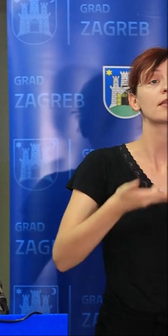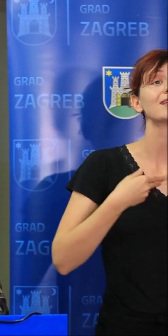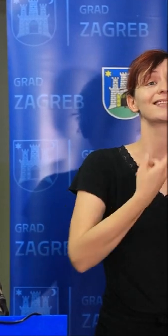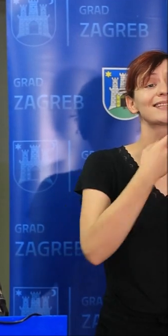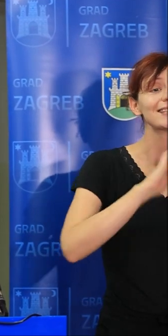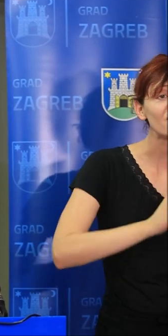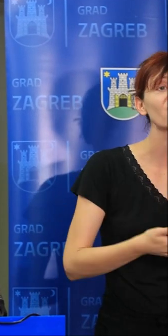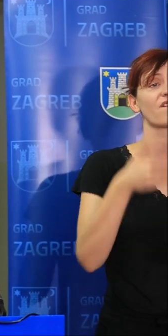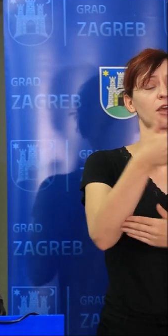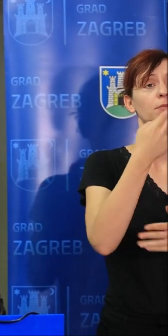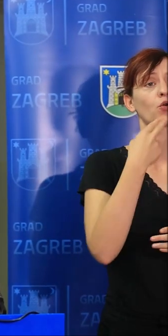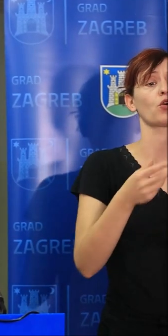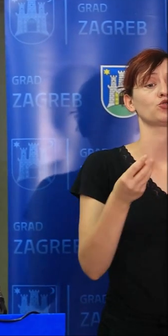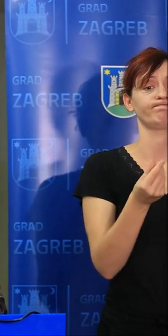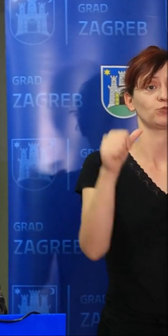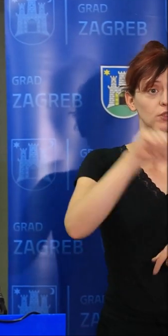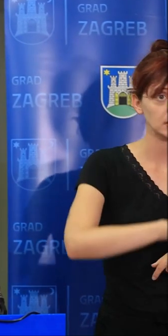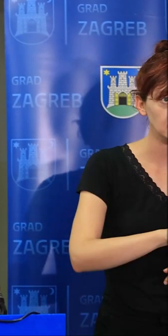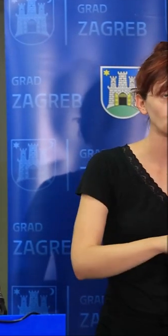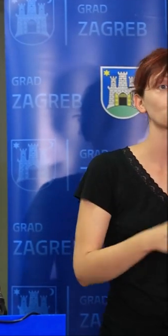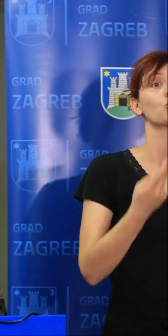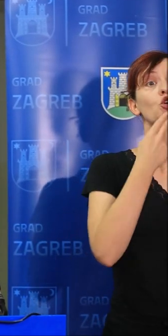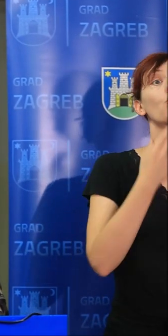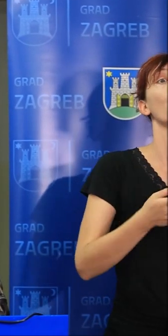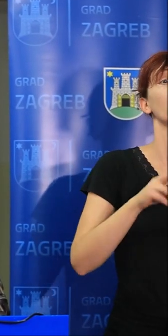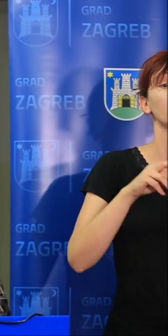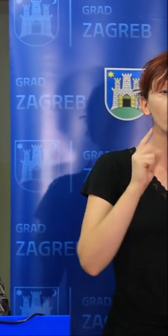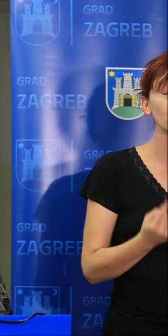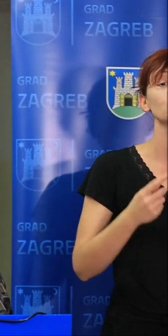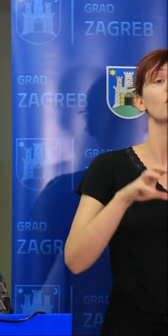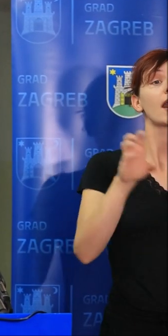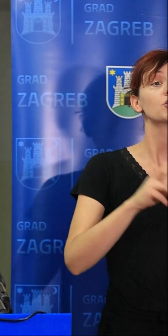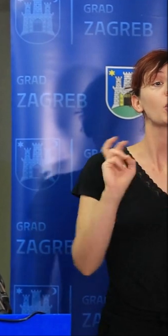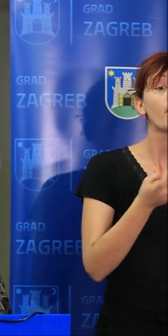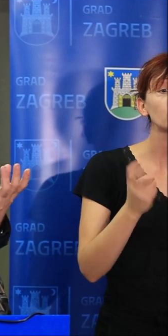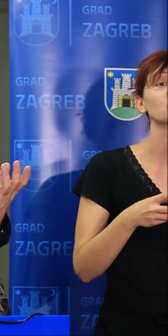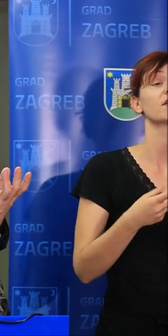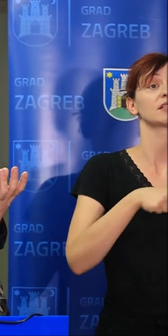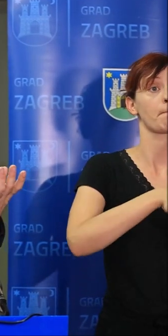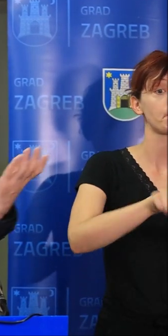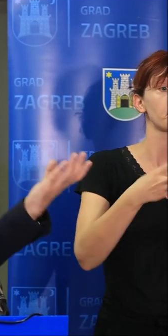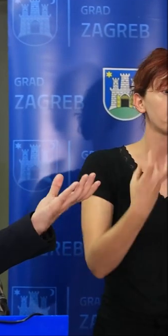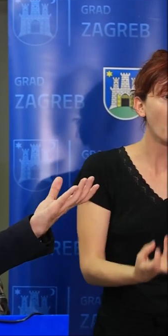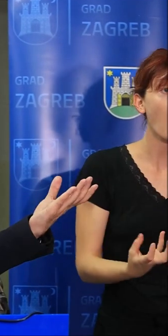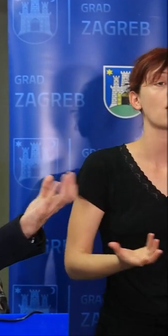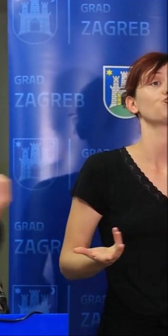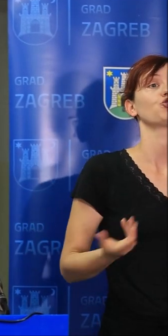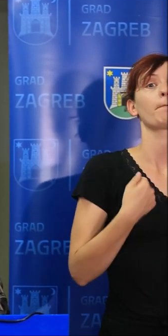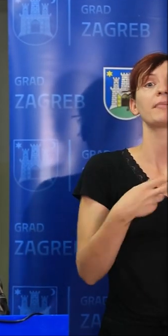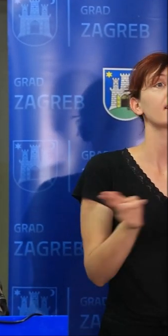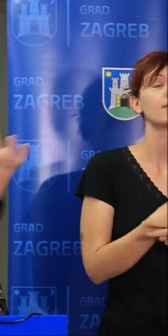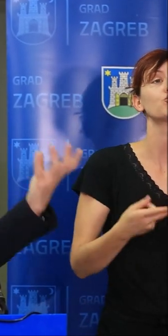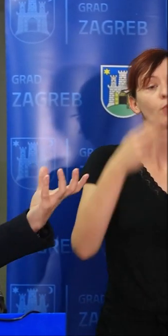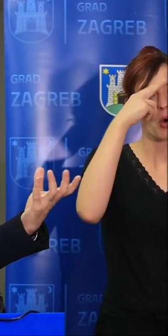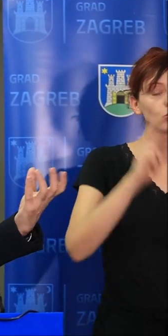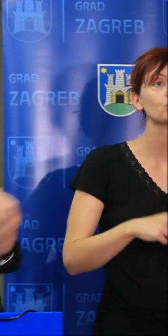su u stečaju i gdje postoje radnička potraživanja za plaće, da vidimo koliko bi to onda bio financijski efekt na grad. Ne možemo donijeti odluku, a da